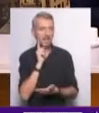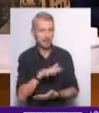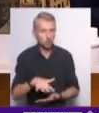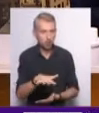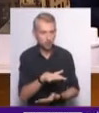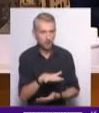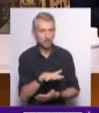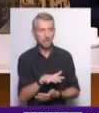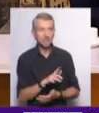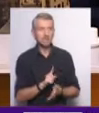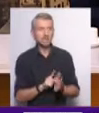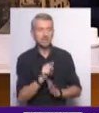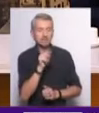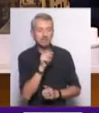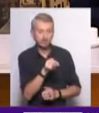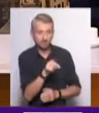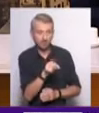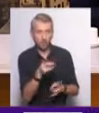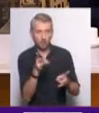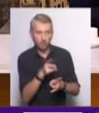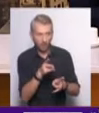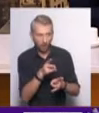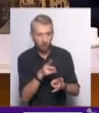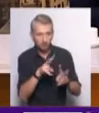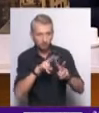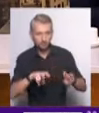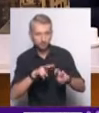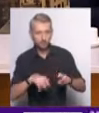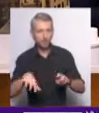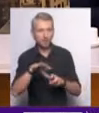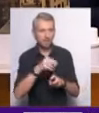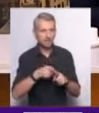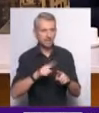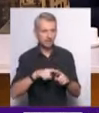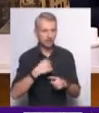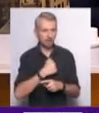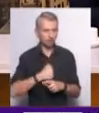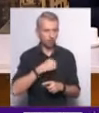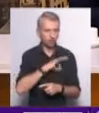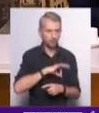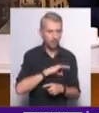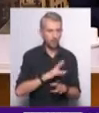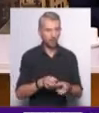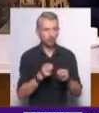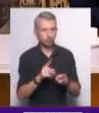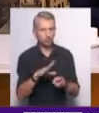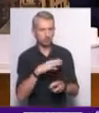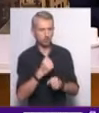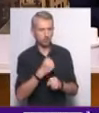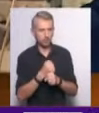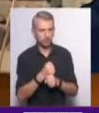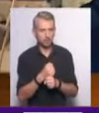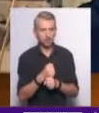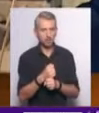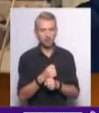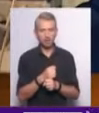з цього моменту треба відкручувати оці всі зловживання, оці всі злочини, які були нароблені. На тобто фоні